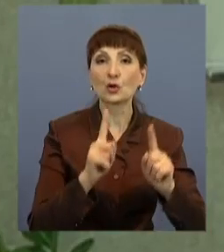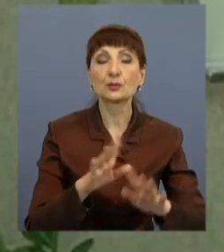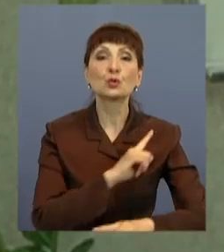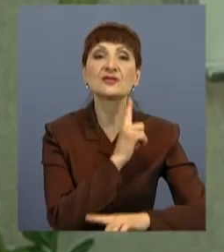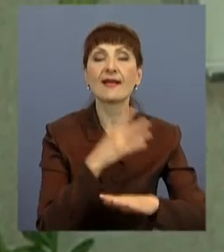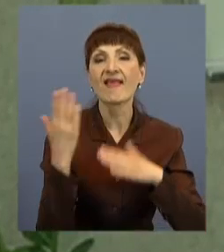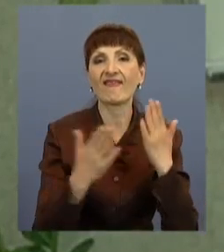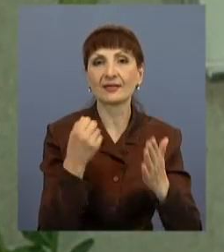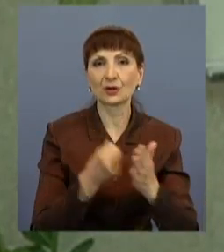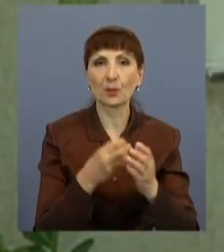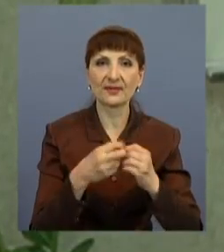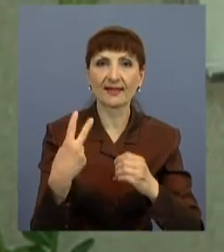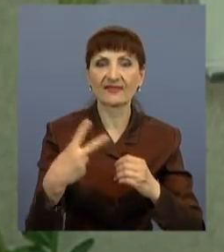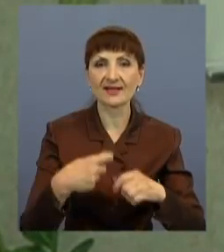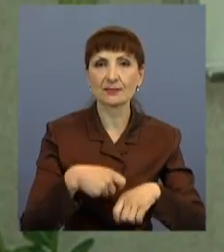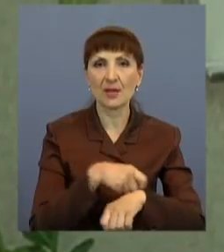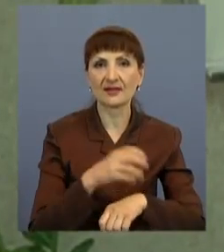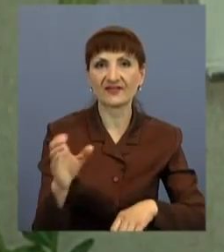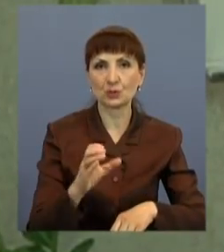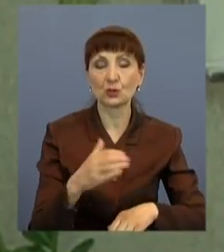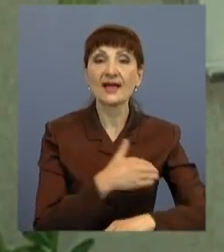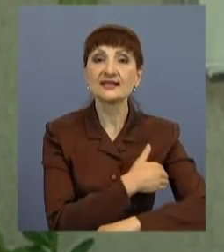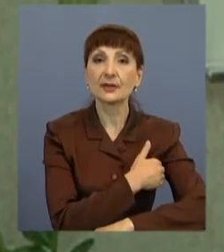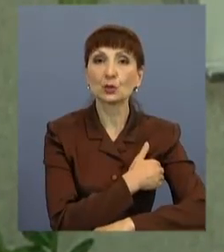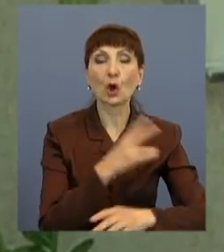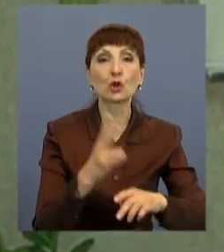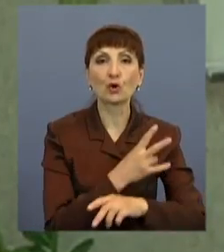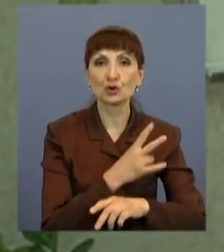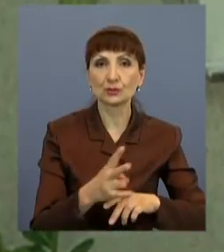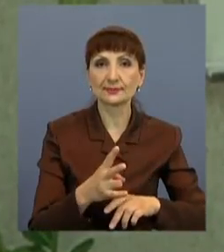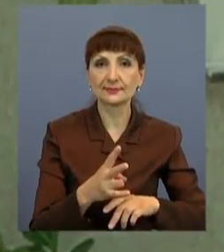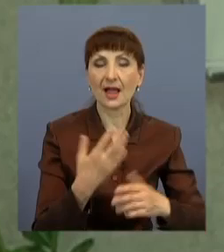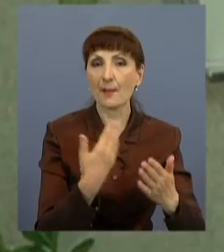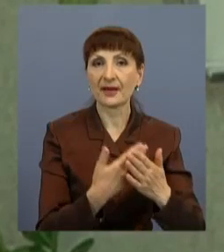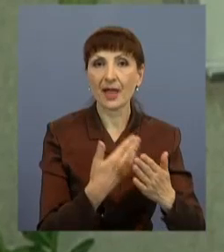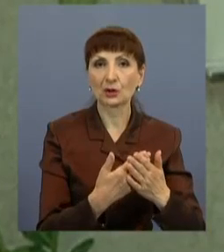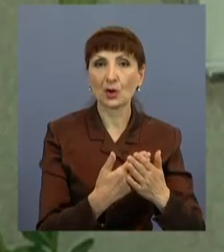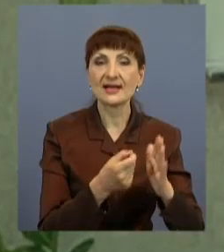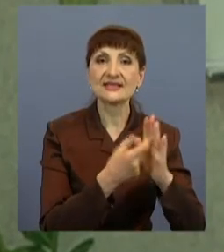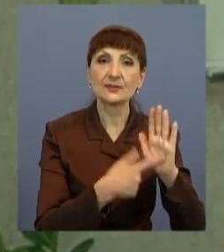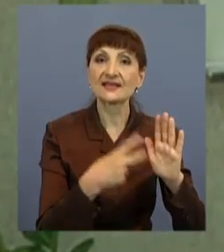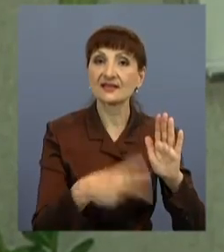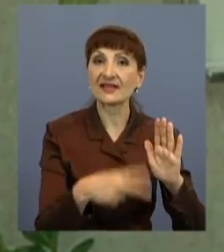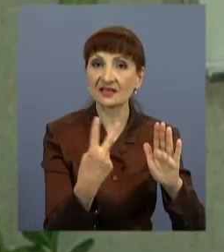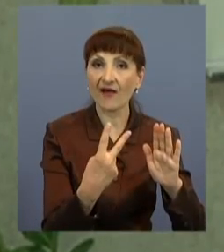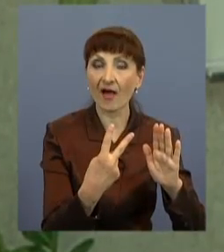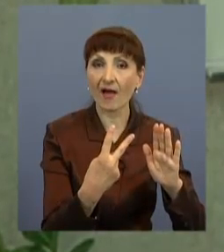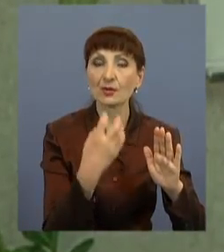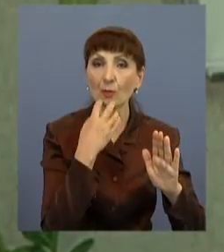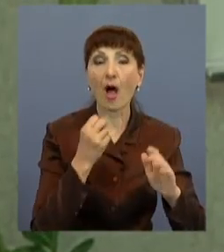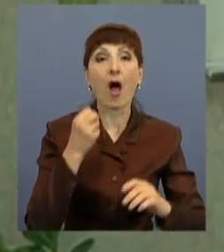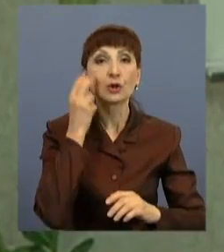усиление ветра до 15-20 метров в секунду. Температурный фон ночью составит примерно 17-22 градусов тепла.